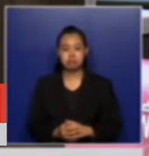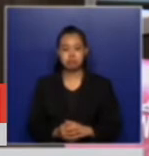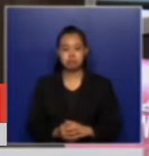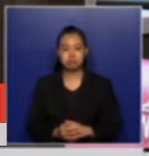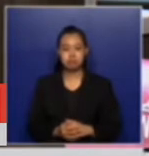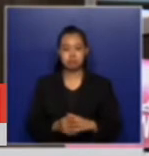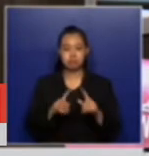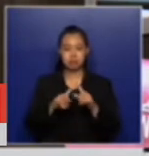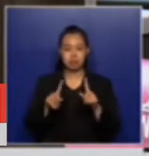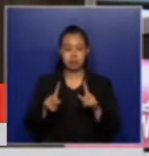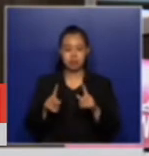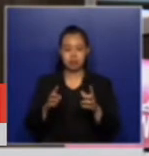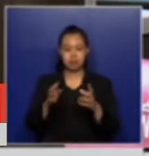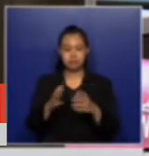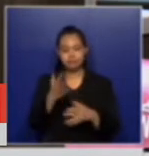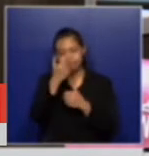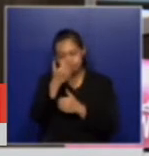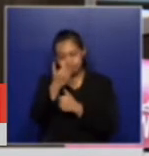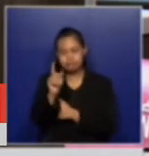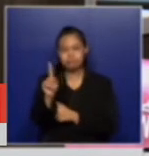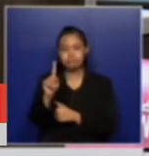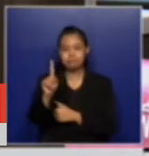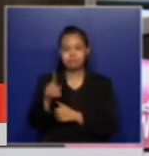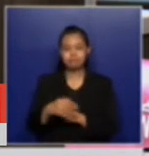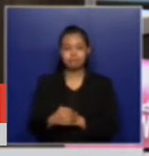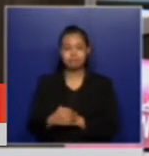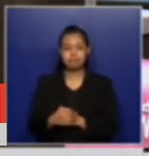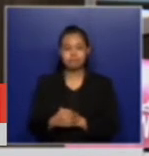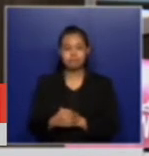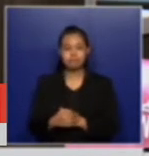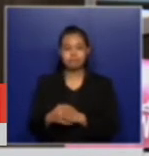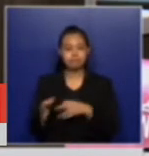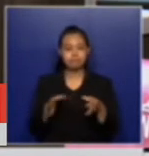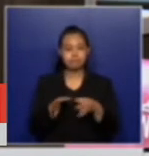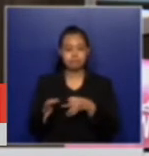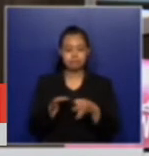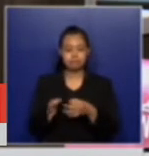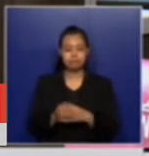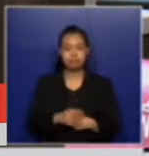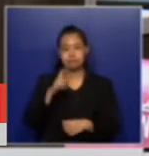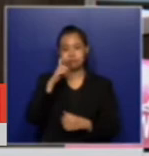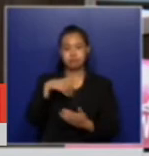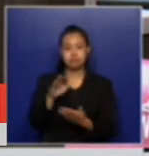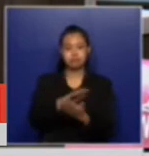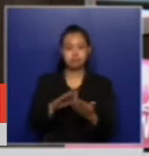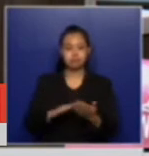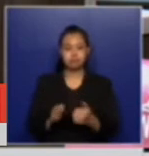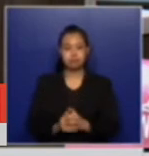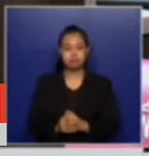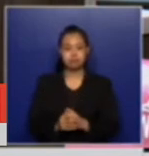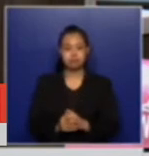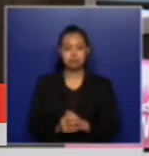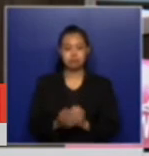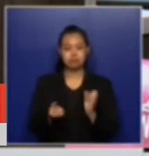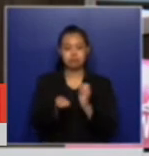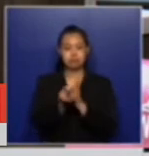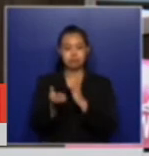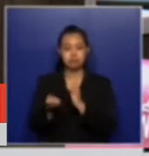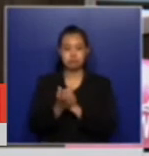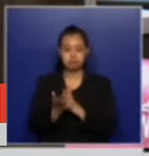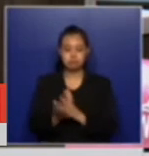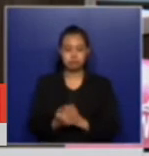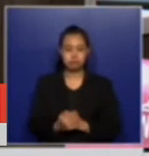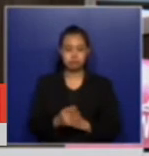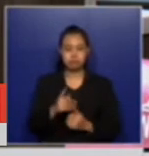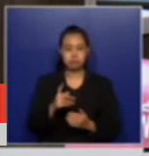แต่ประเด็นที่น่าสนใจที่อยากจะกราบเรียนต่อท่านประธานก็คือว่าประเทศไทยนั้นได้รับผลกระทบในด้านการระบา